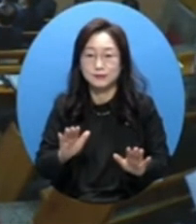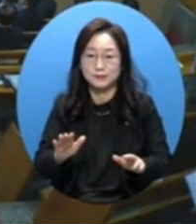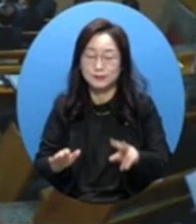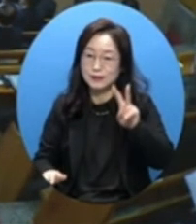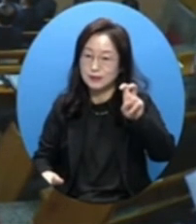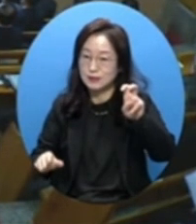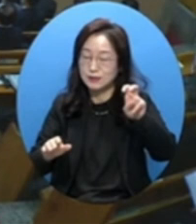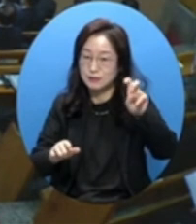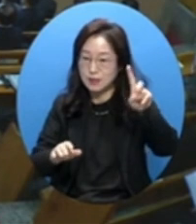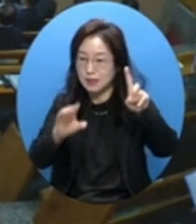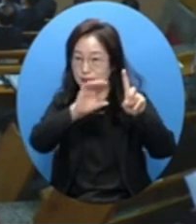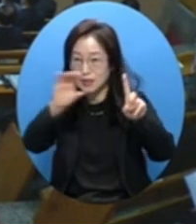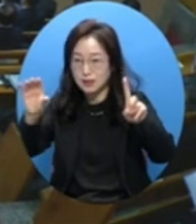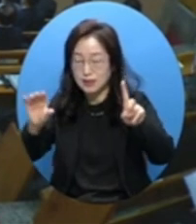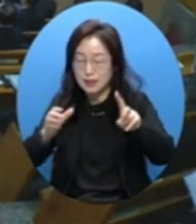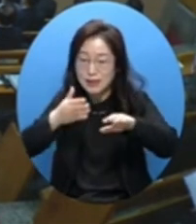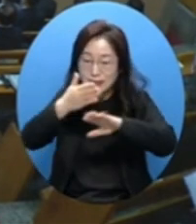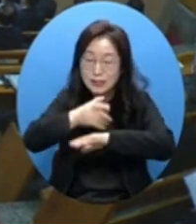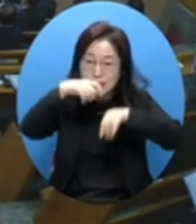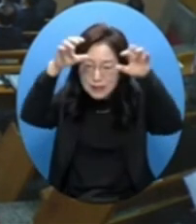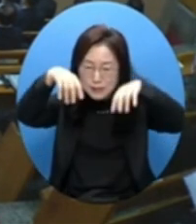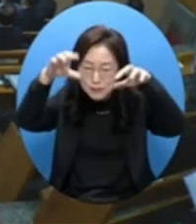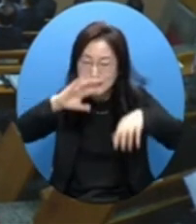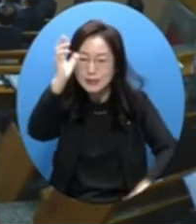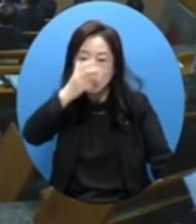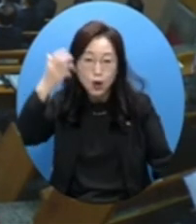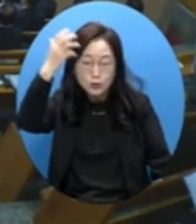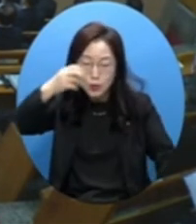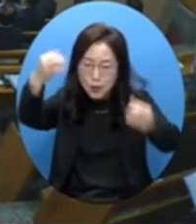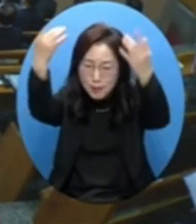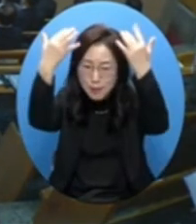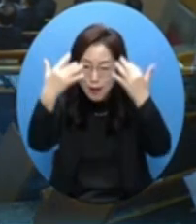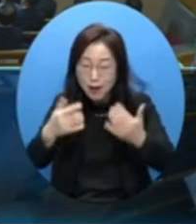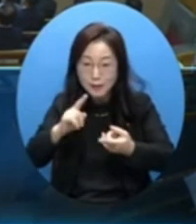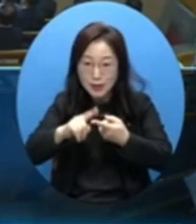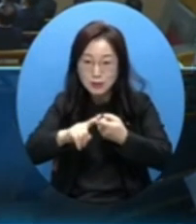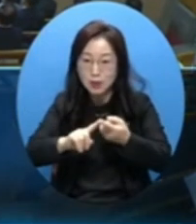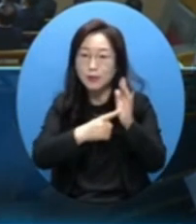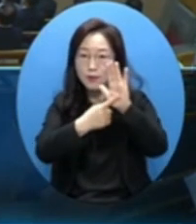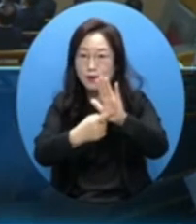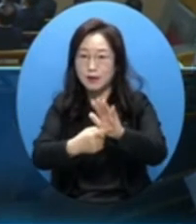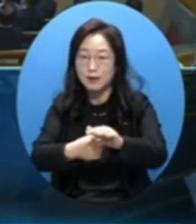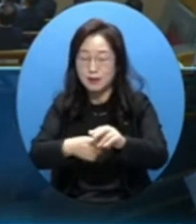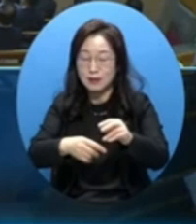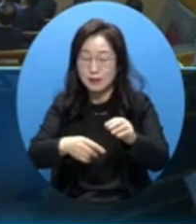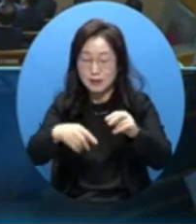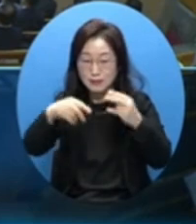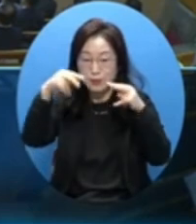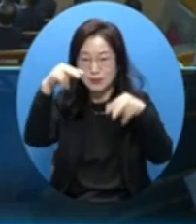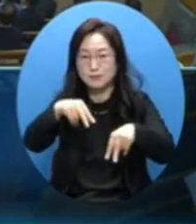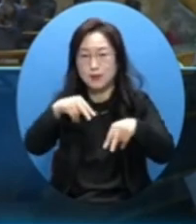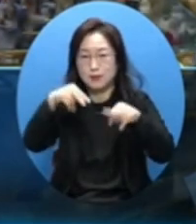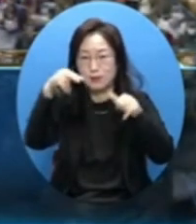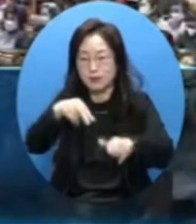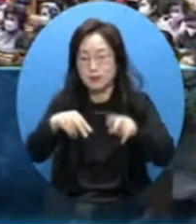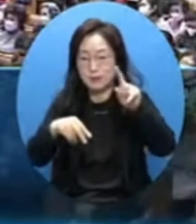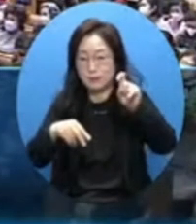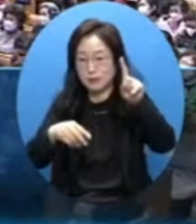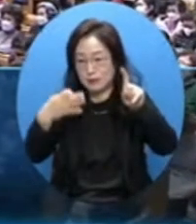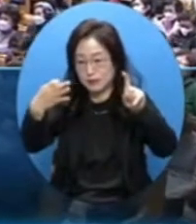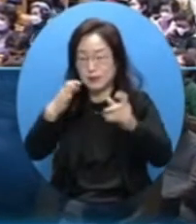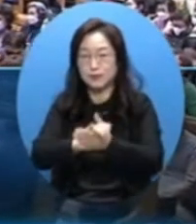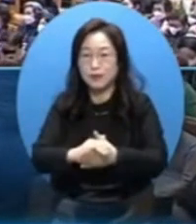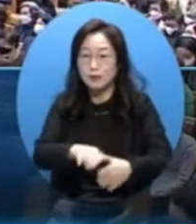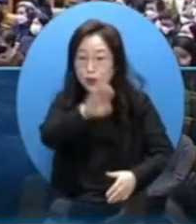21세기 예수님 오시기 전에 늦음의 성령 역사가 온 세상에 임할 것을 말씀하고 있습니다. 신명기 11장 14절을 보면 이와 같이 말씀합니다. 야훼께서 너희의 땅에 이른